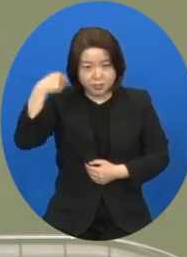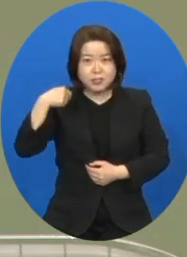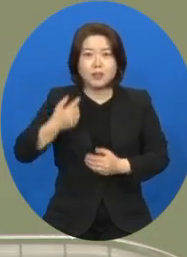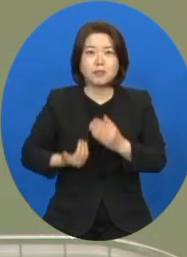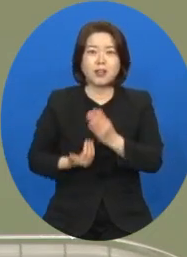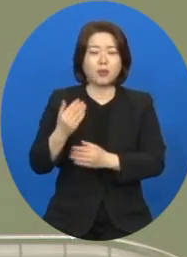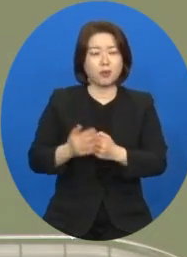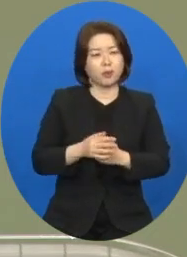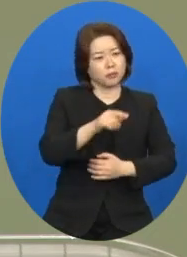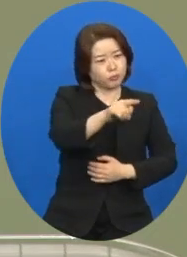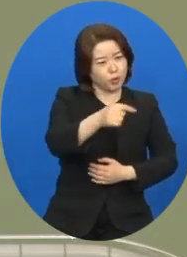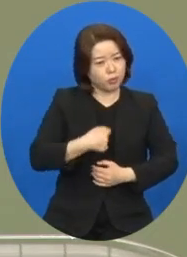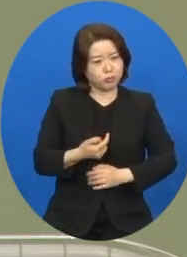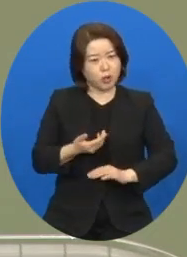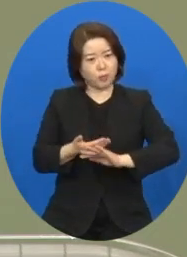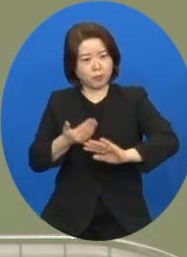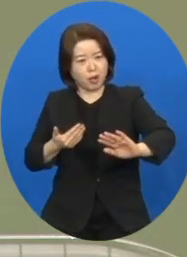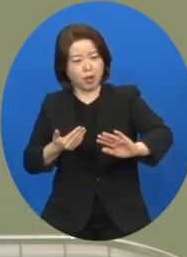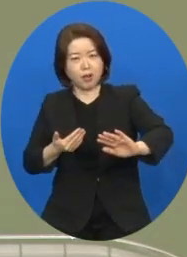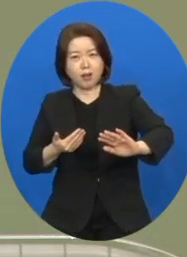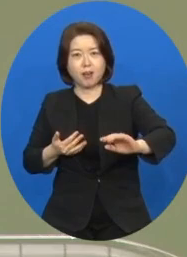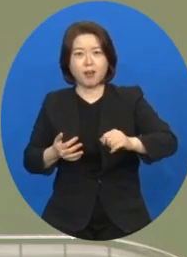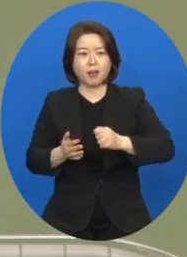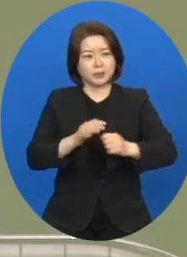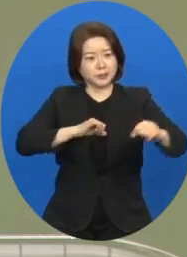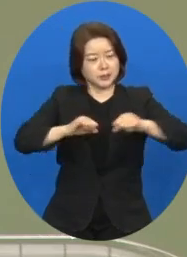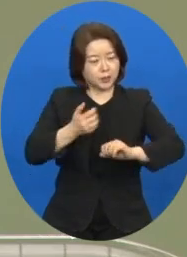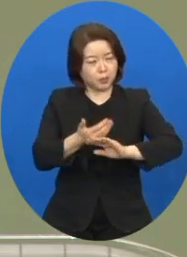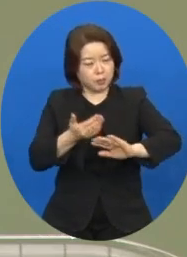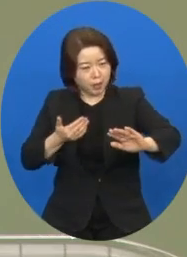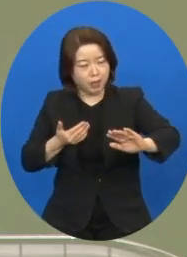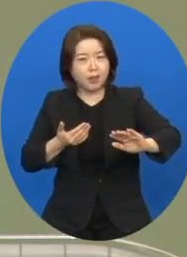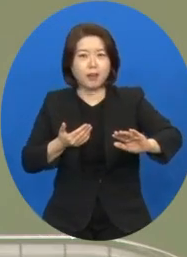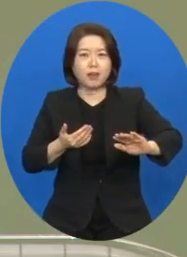어떻게 이 아이하고 나하고는 이렇게 생각이 다르고 행동이 다르지?